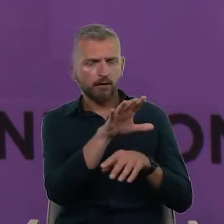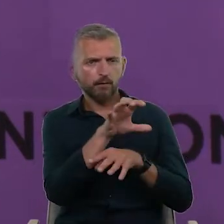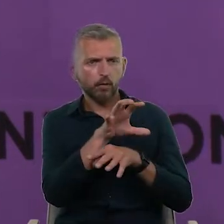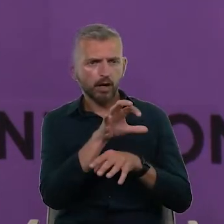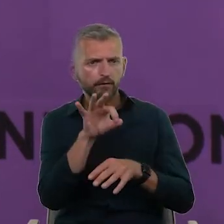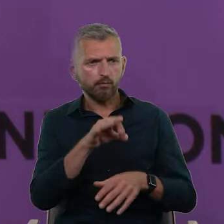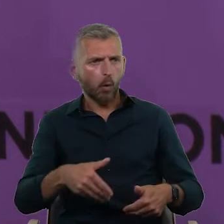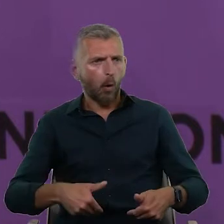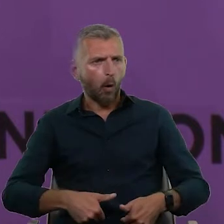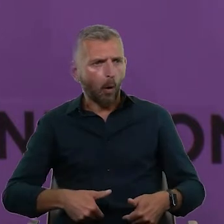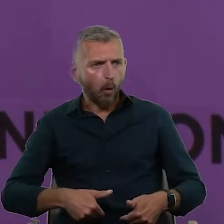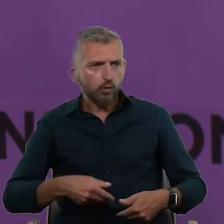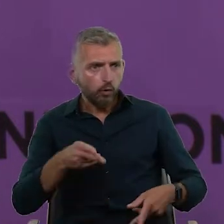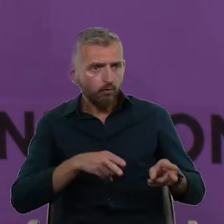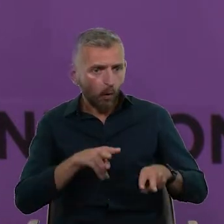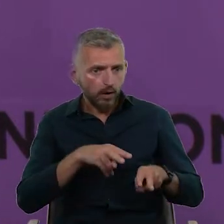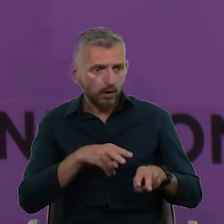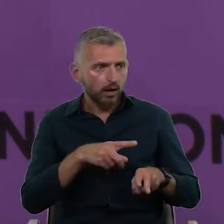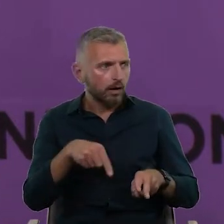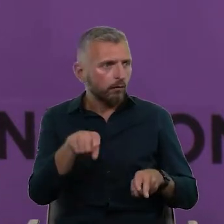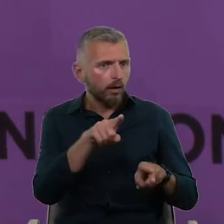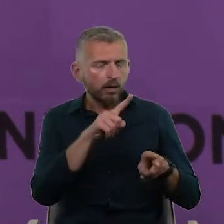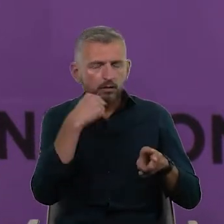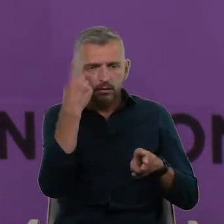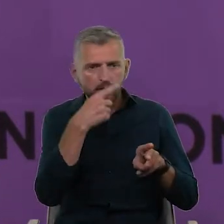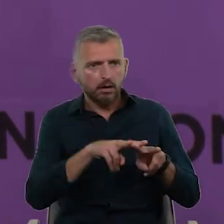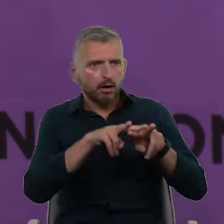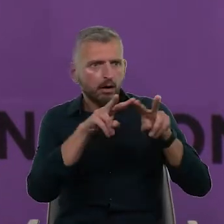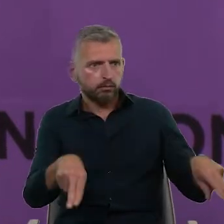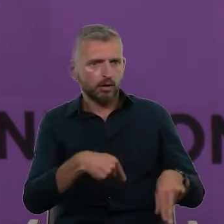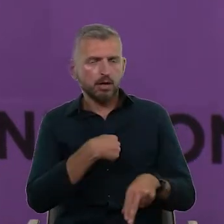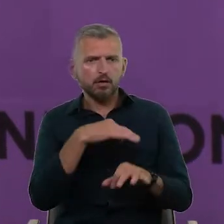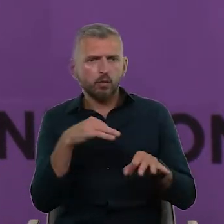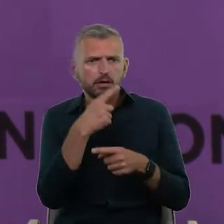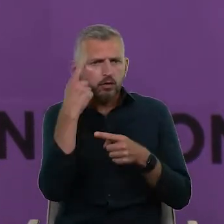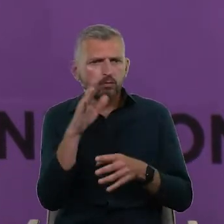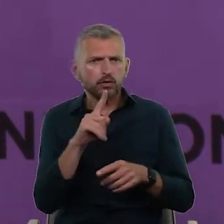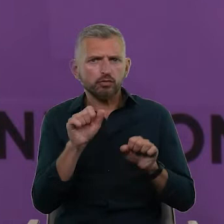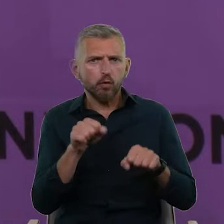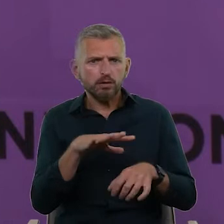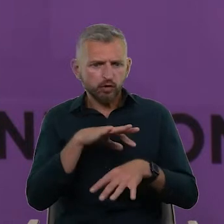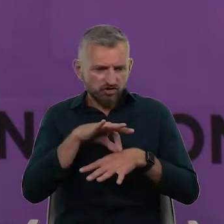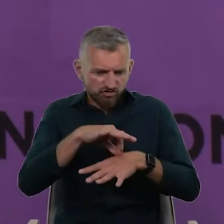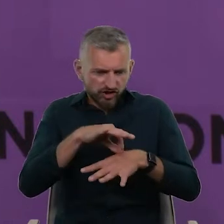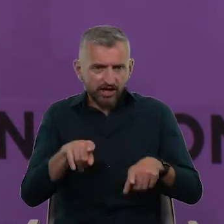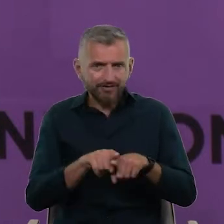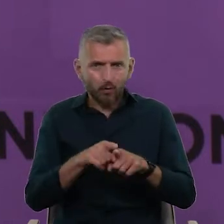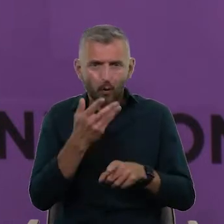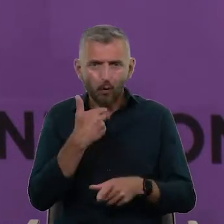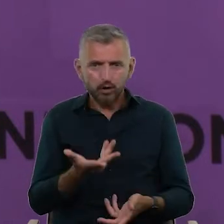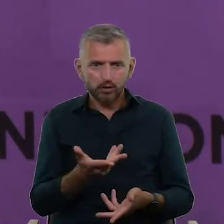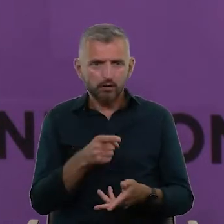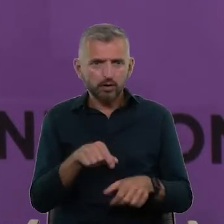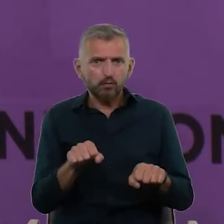про Голодомор, от вони виглядали саме так. Я ніколи не могла подумати, що може бути шкіра такого кольору, що не можуть бути